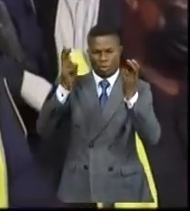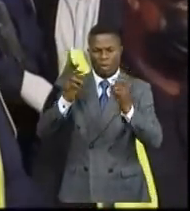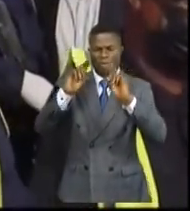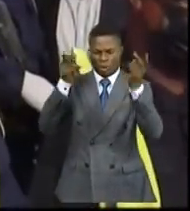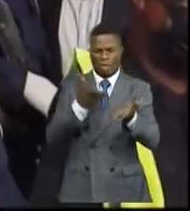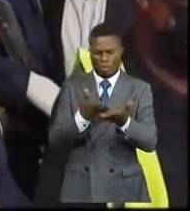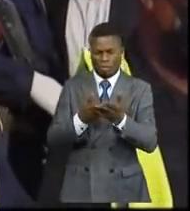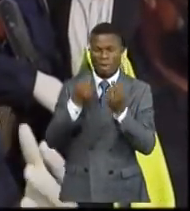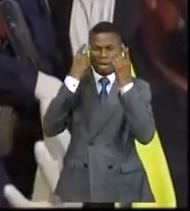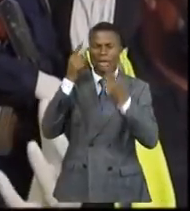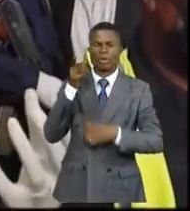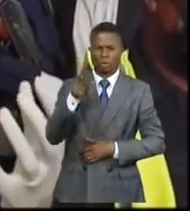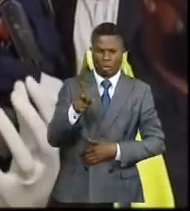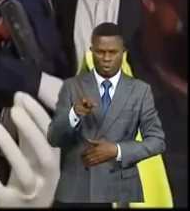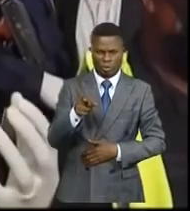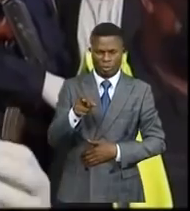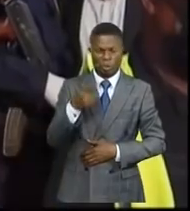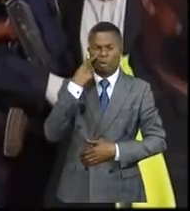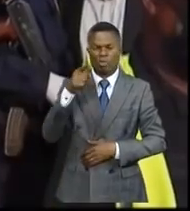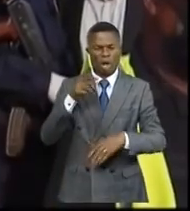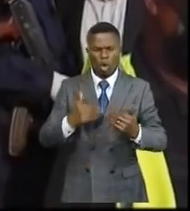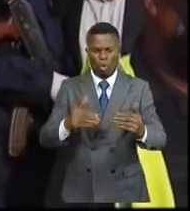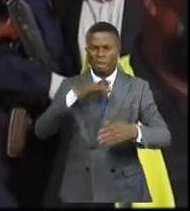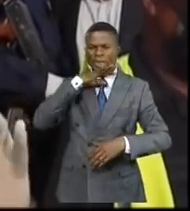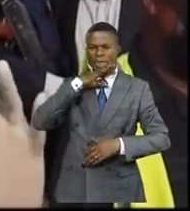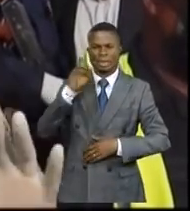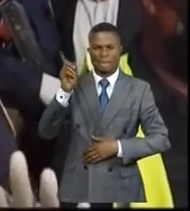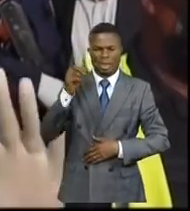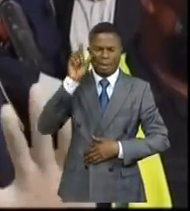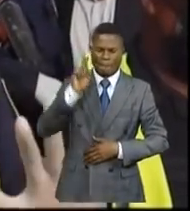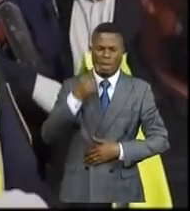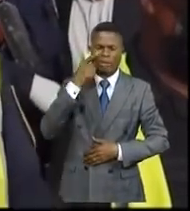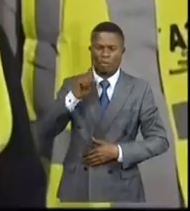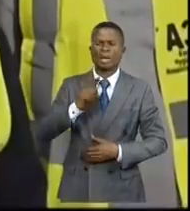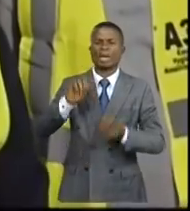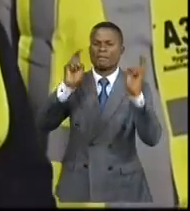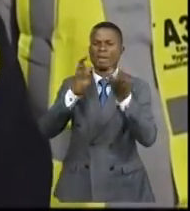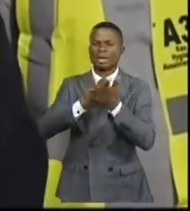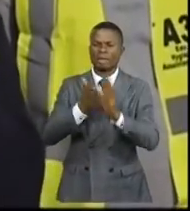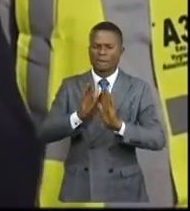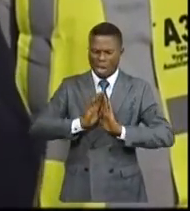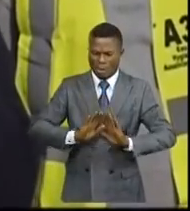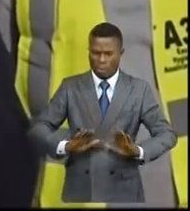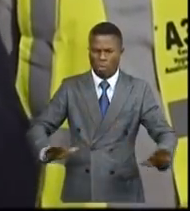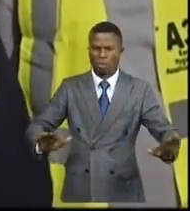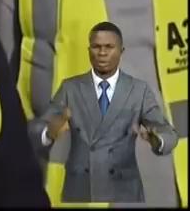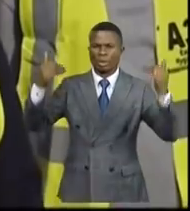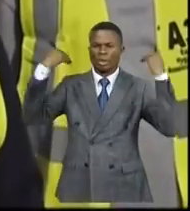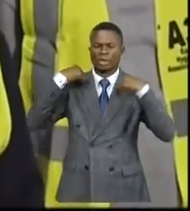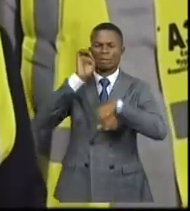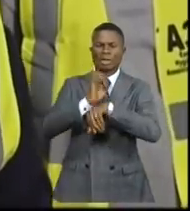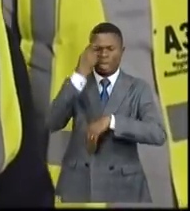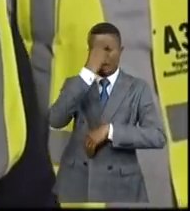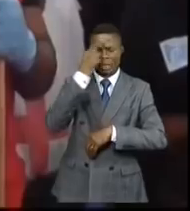impressionné. Je ne voulais pas la voir sale. Je veux voir ma ville être propre. Le directeur de la Caritas Goma a circonscrit la mission